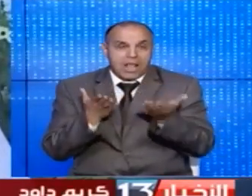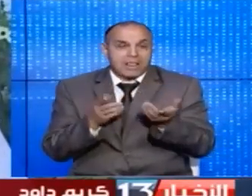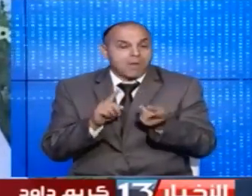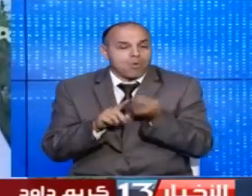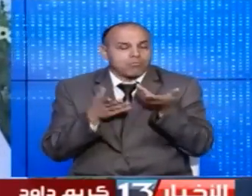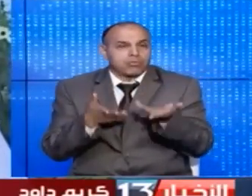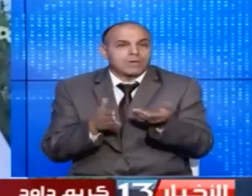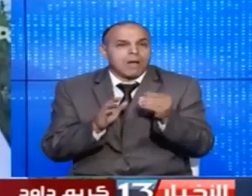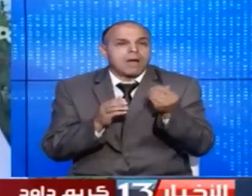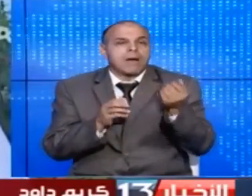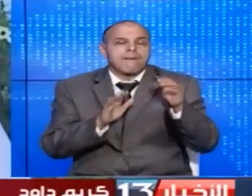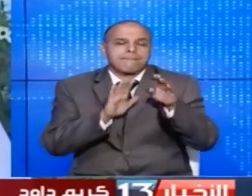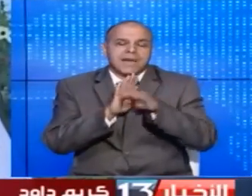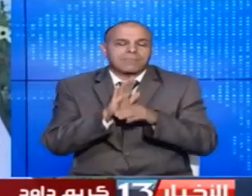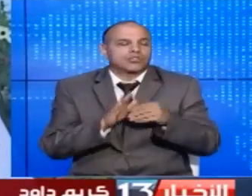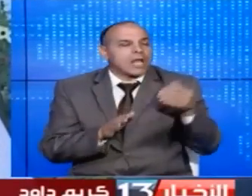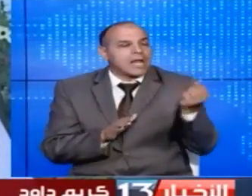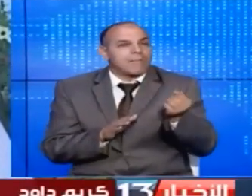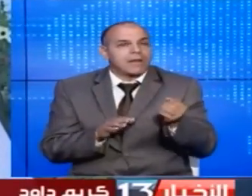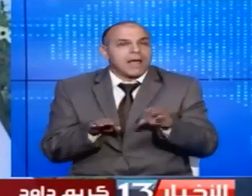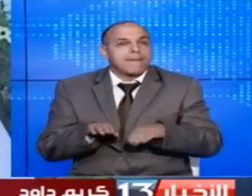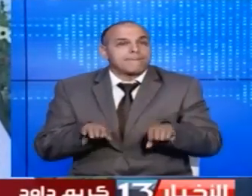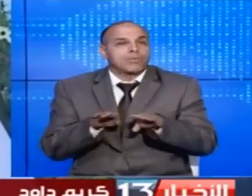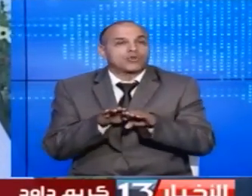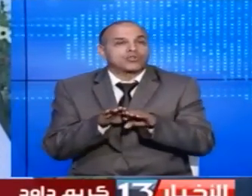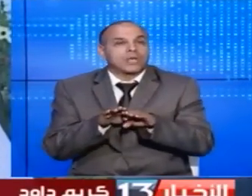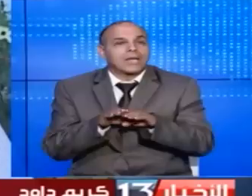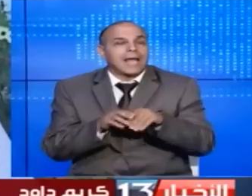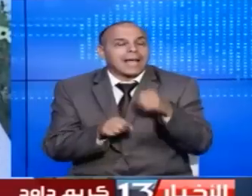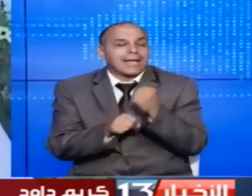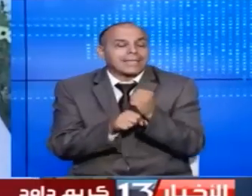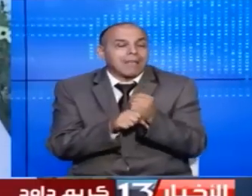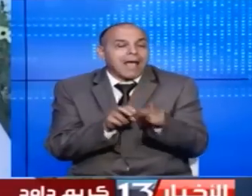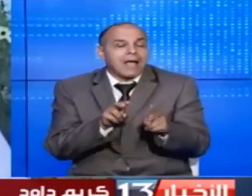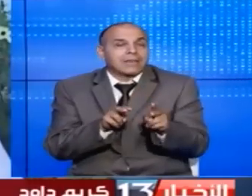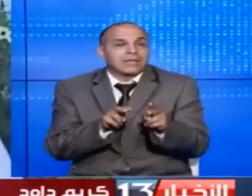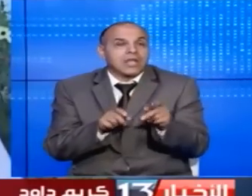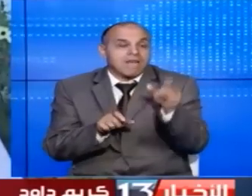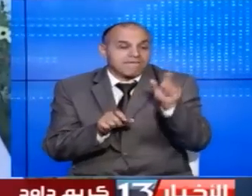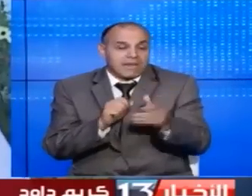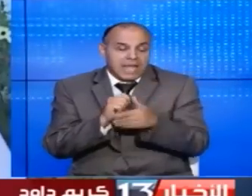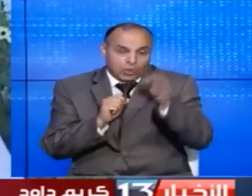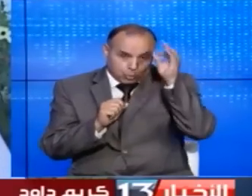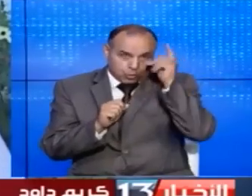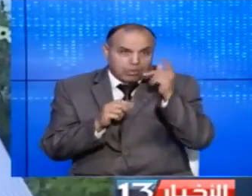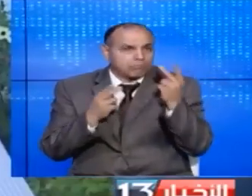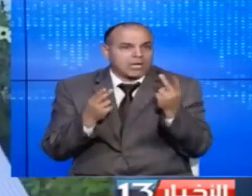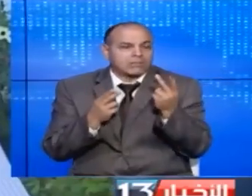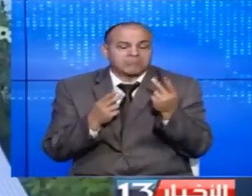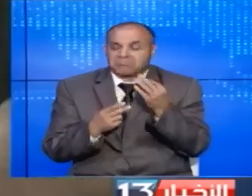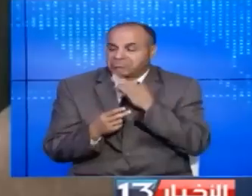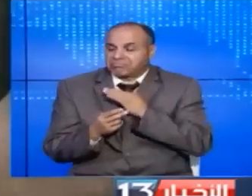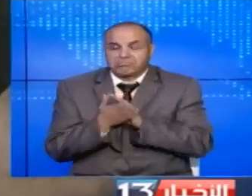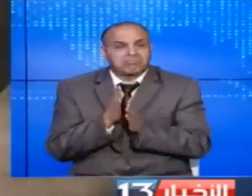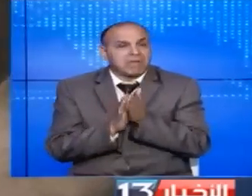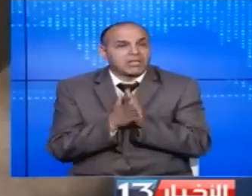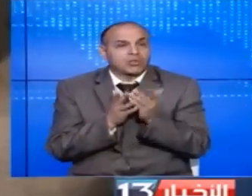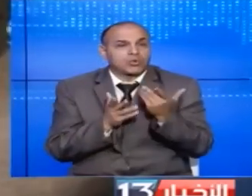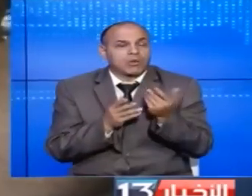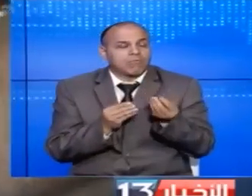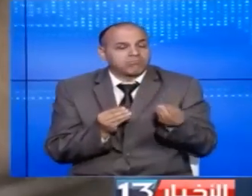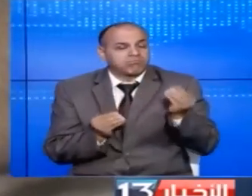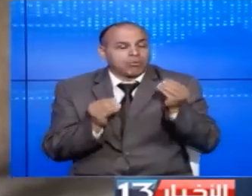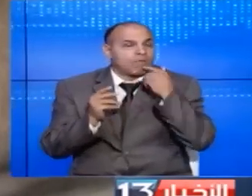اليوم نتاع منظومة الألبان على مستوى الإنتاج، اليوم الفلاح التونسي ما عادش لاقي روحه على خاطر فما زيادة